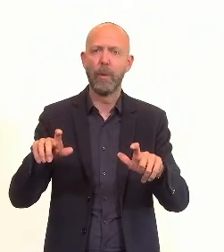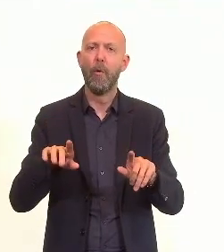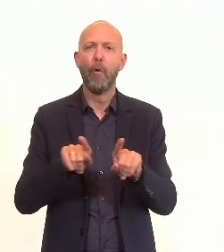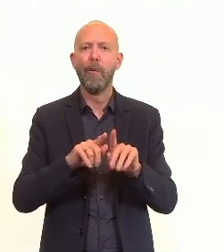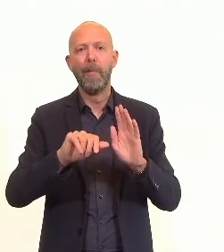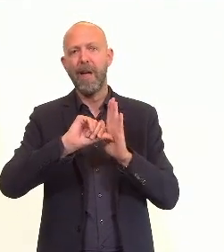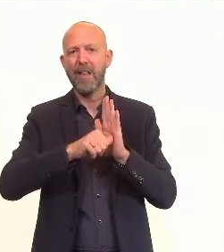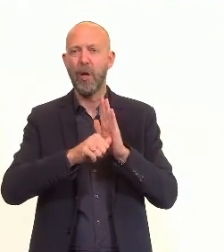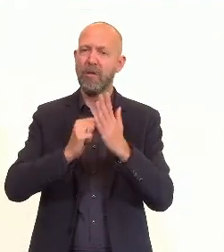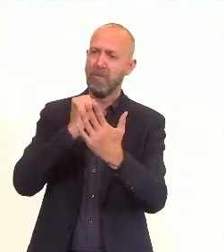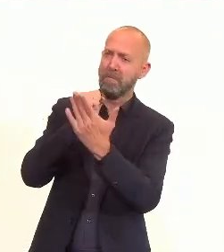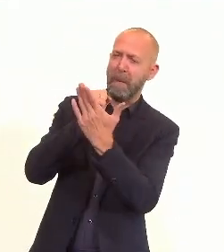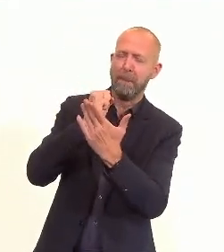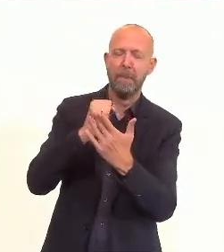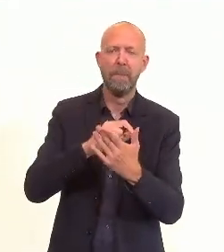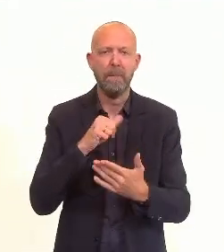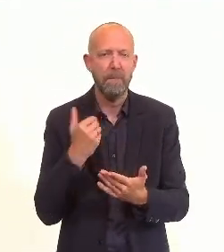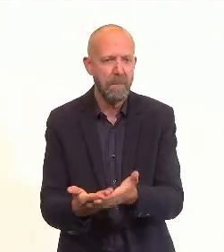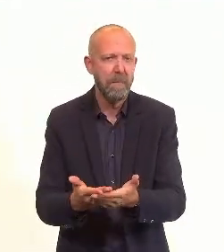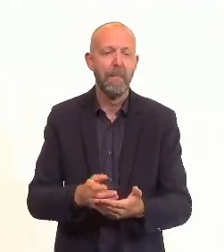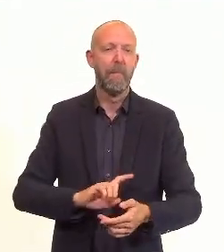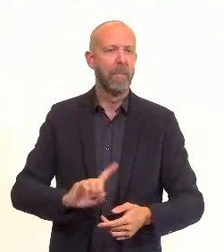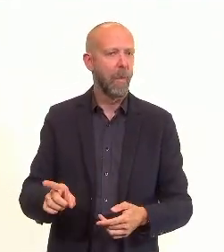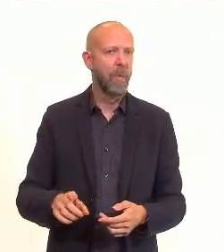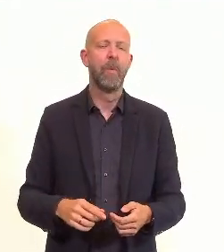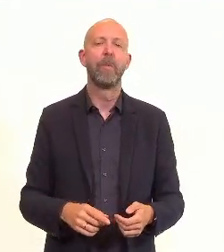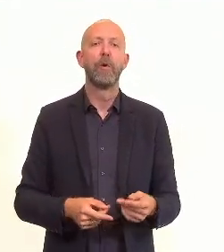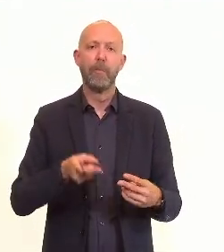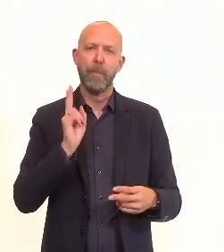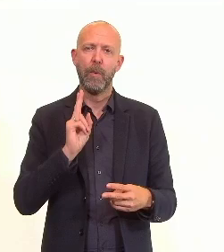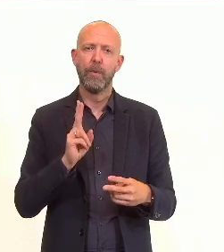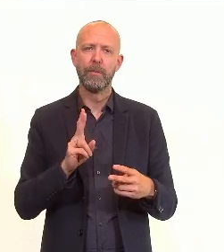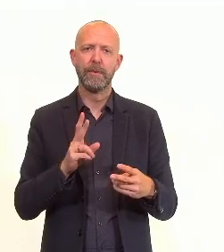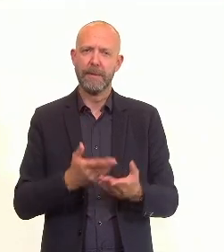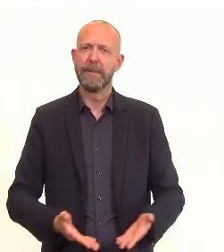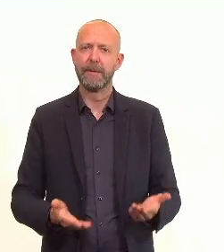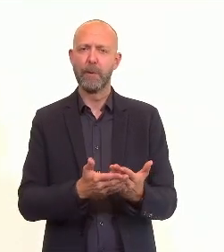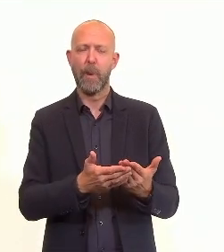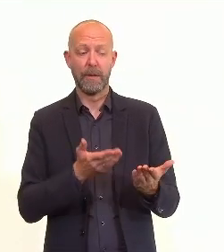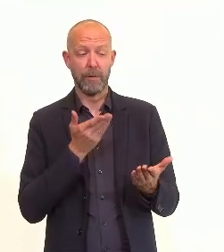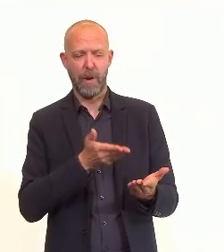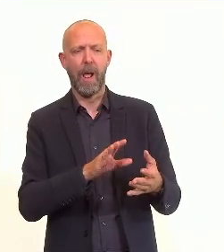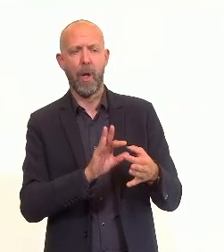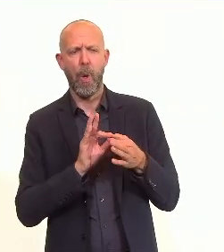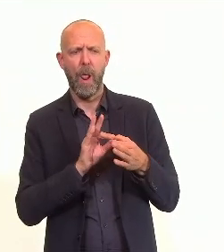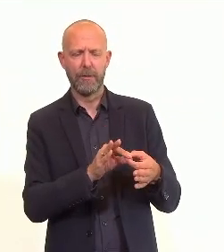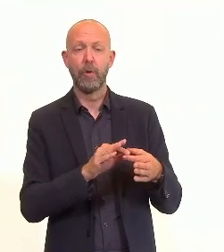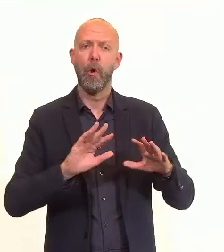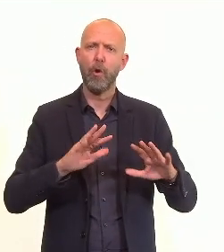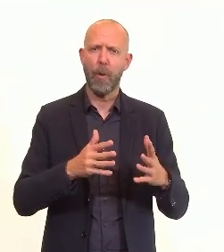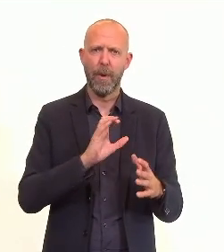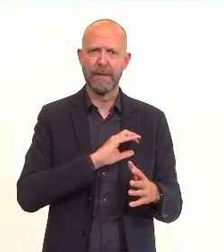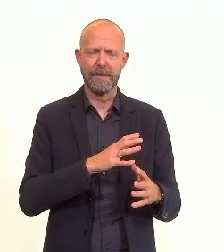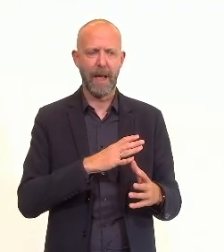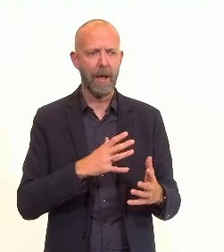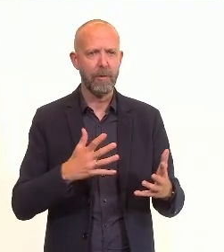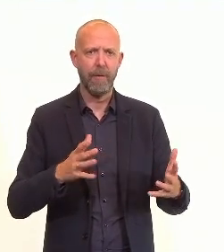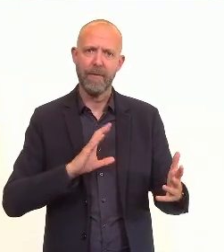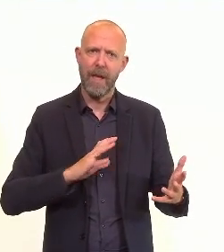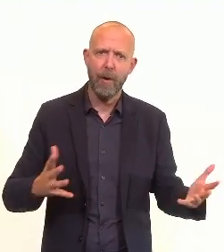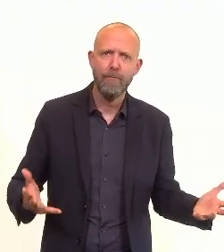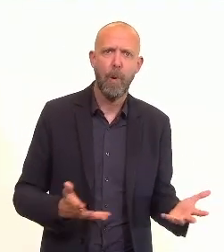présentés, ou des 2 côtés, sur la démarche participative et sur le temps que ça demande pour être déployé, sur le coût que implique ce